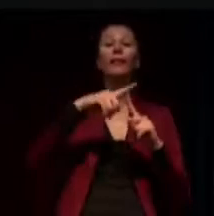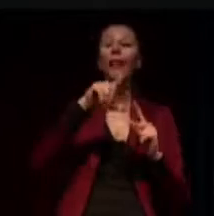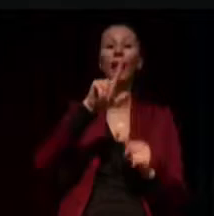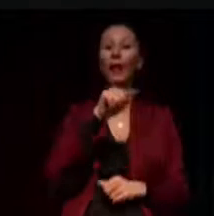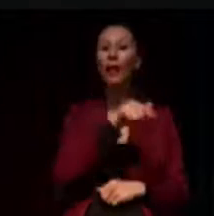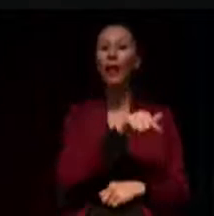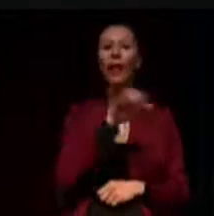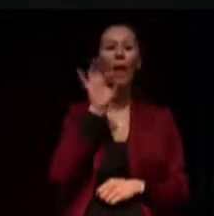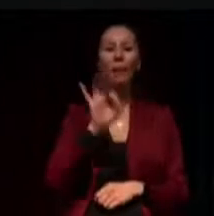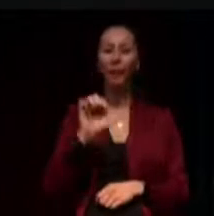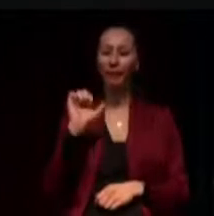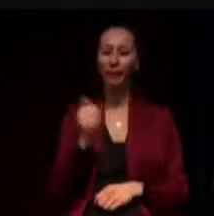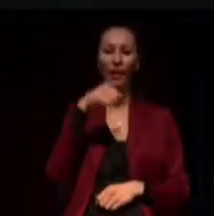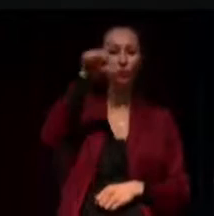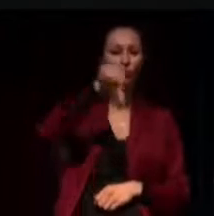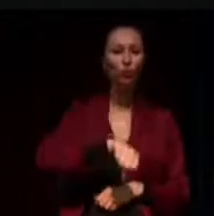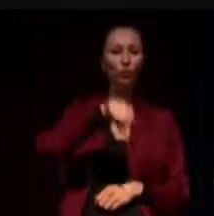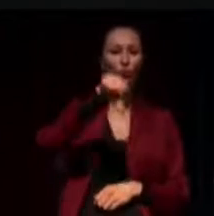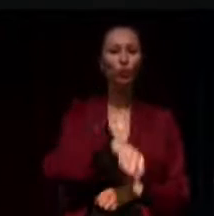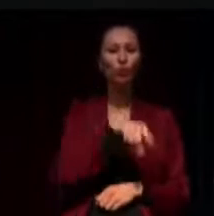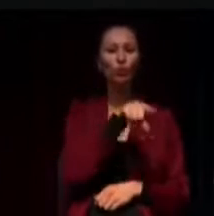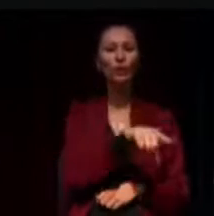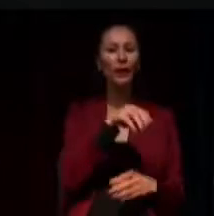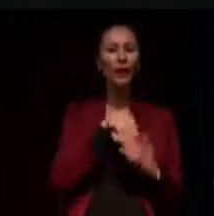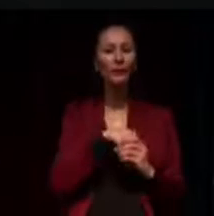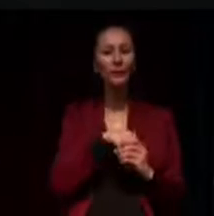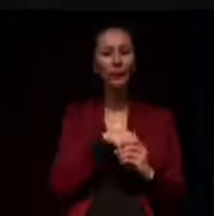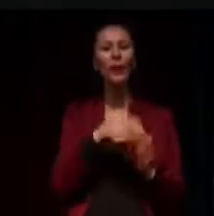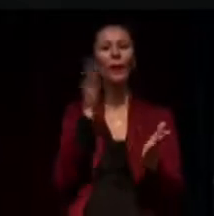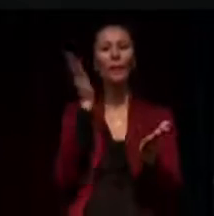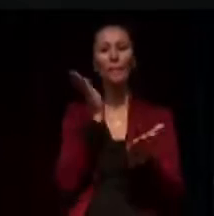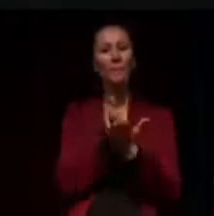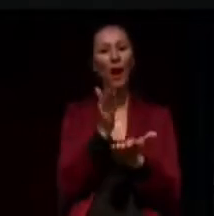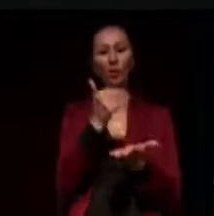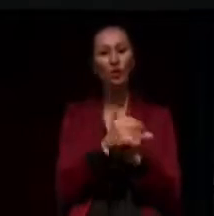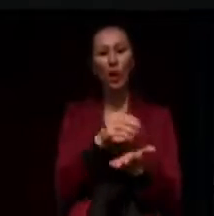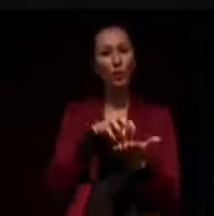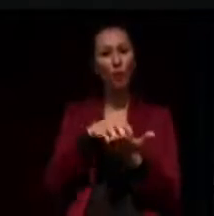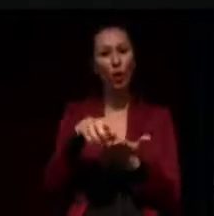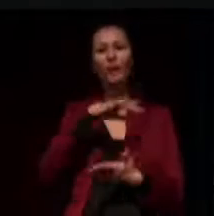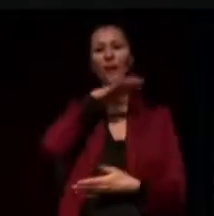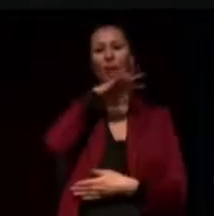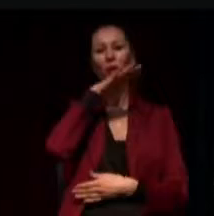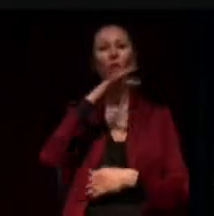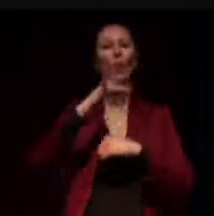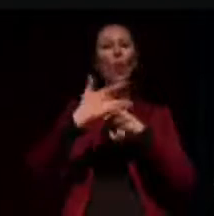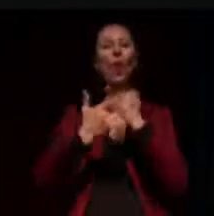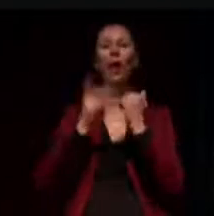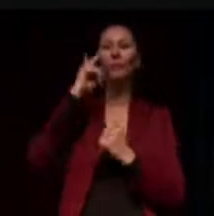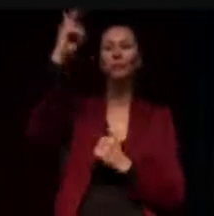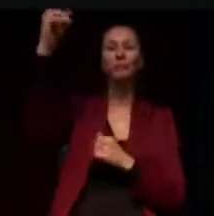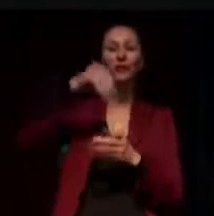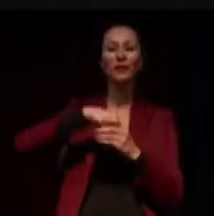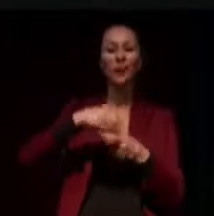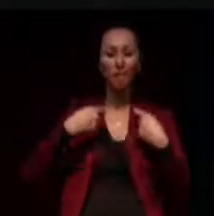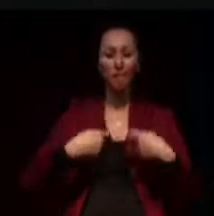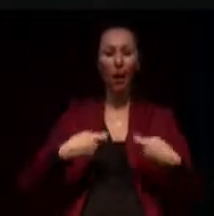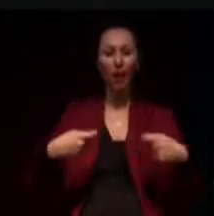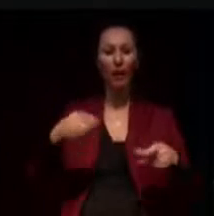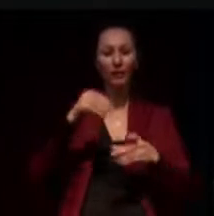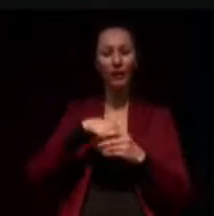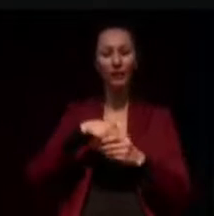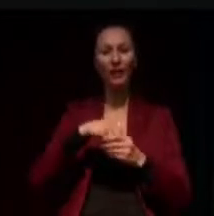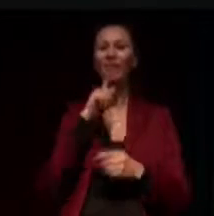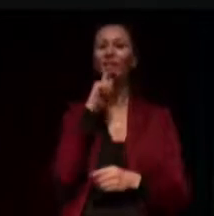TL'nin sürekli değer düştüğü bir ortamda parçaların büyük bir bölümünü yabancı ülkelerden gelecek tramvay araçlarının maliyetini kontrol edilmemiz